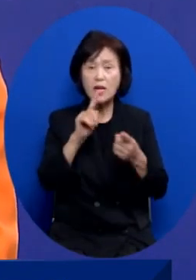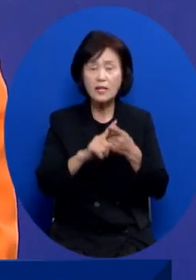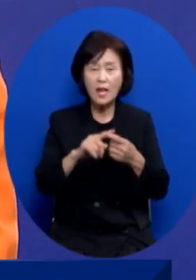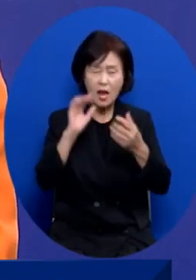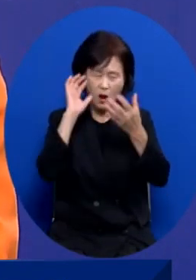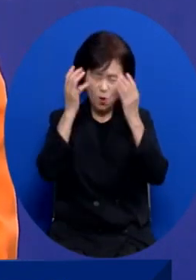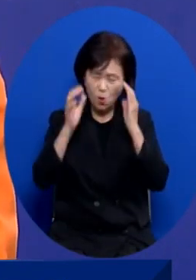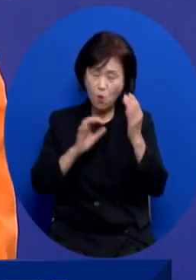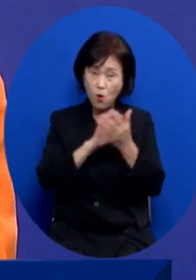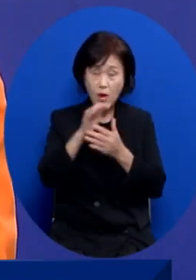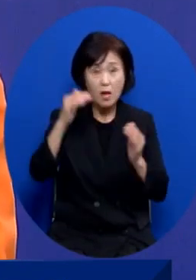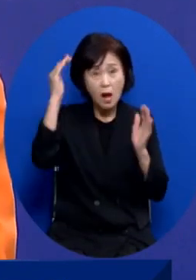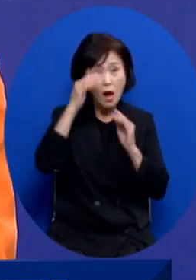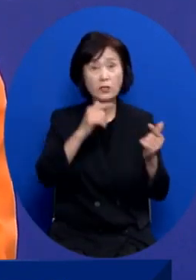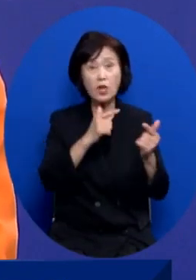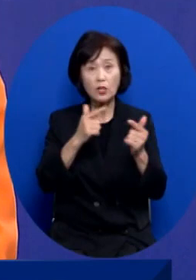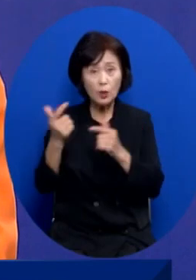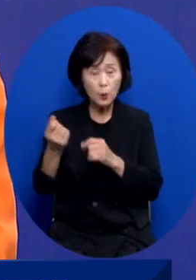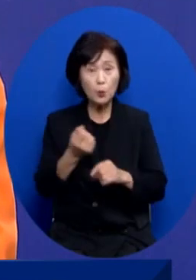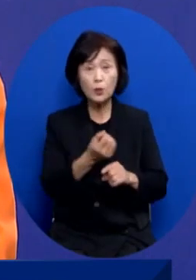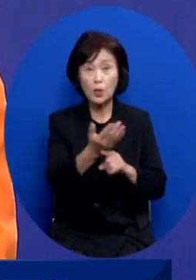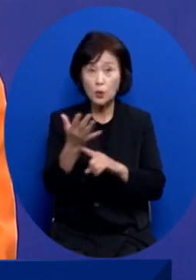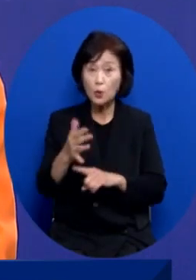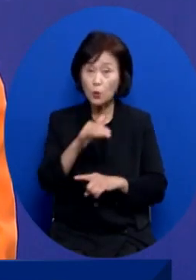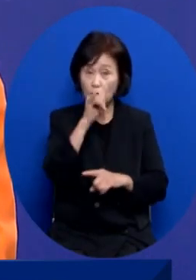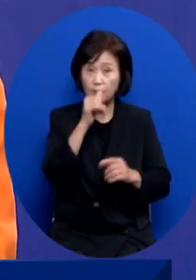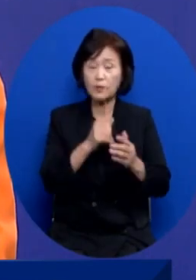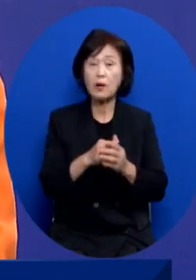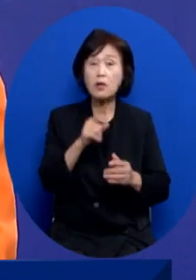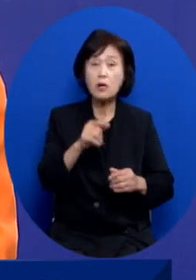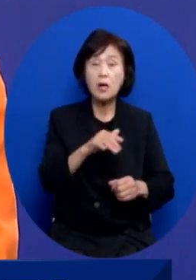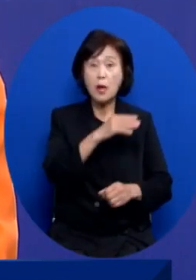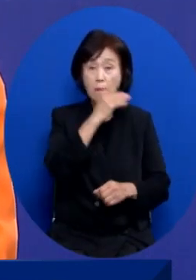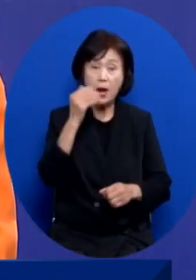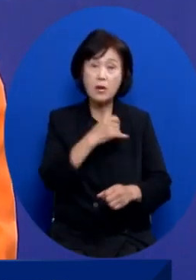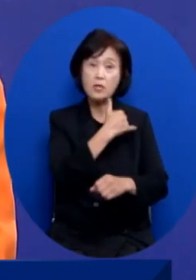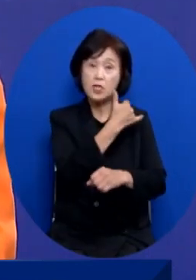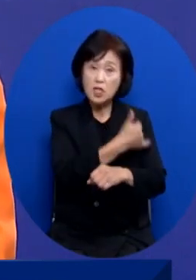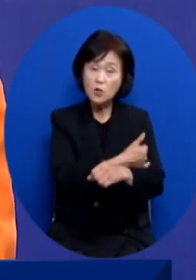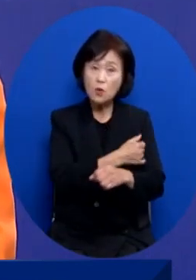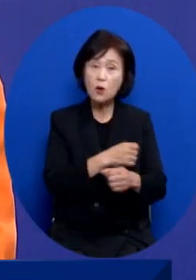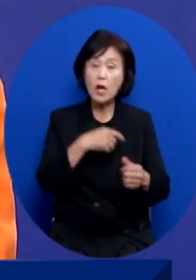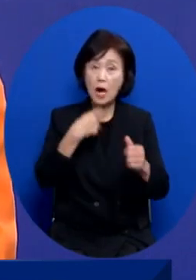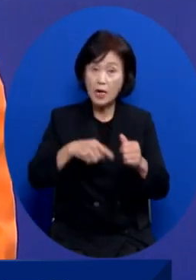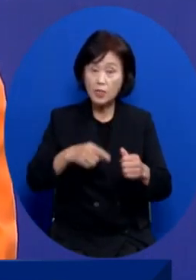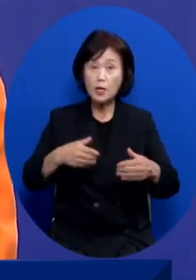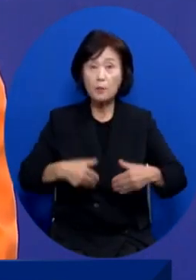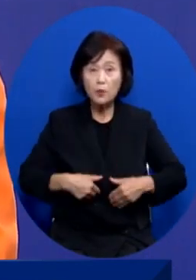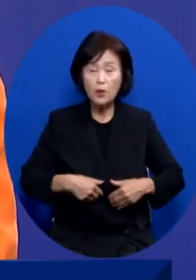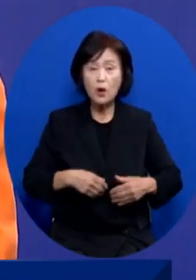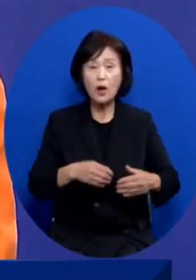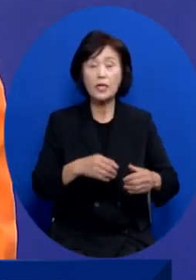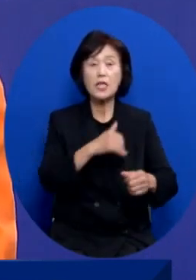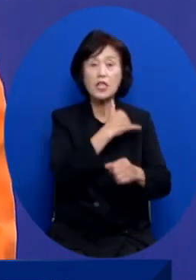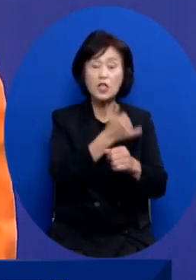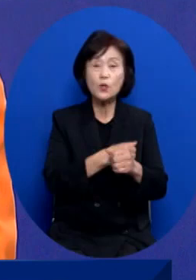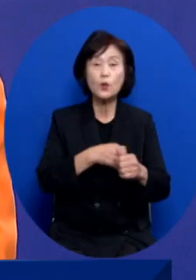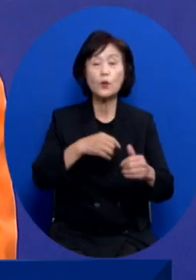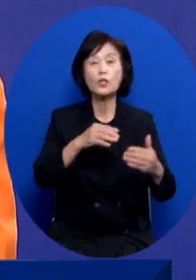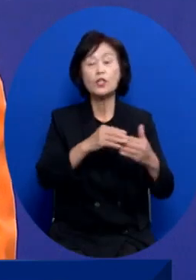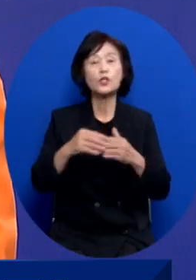전해주고 있습니다 바른 인권을 가르칠 수 있는 지도사가 필요한 지금 광주에서 인권 지도사 양성 과정이